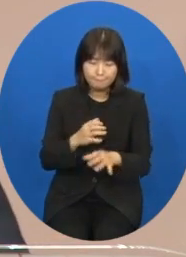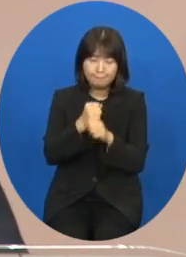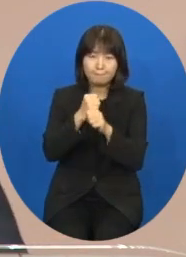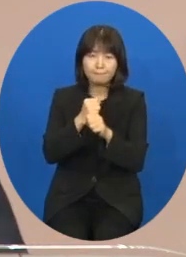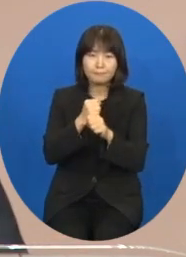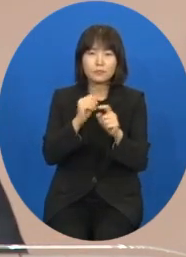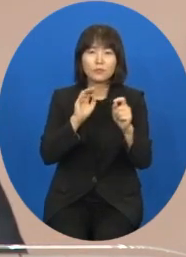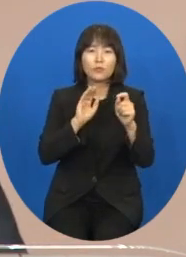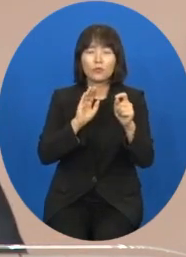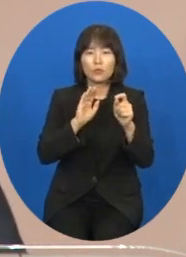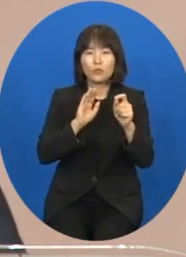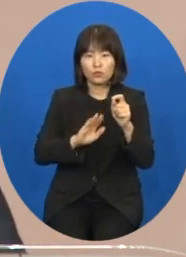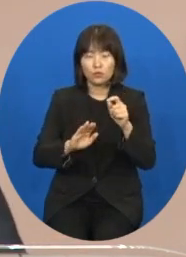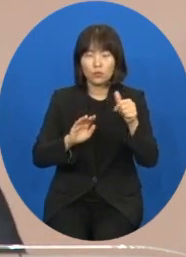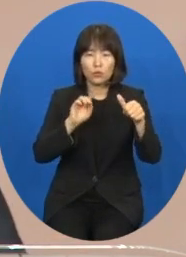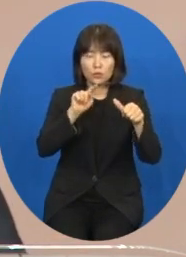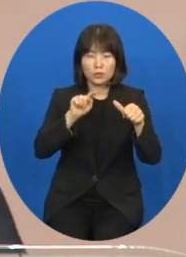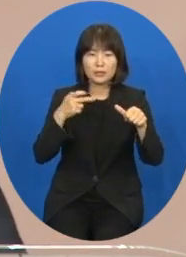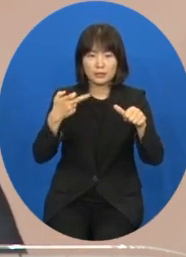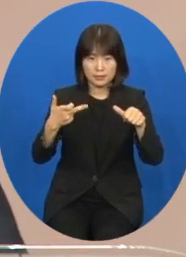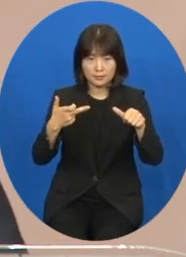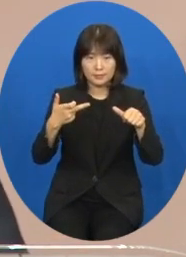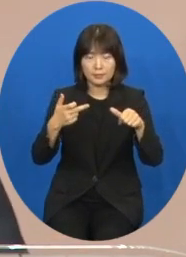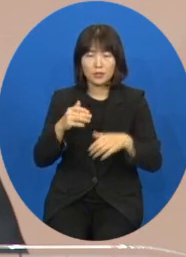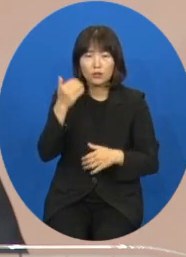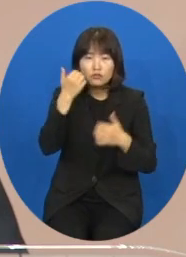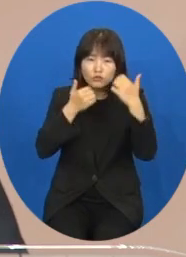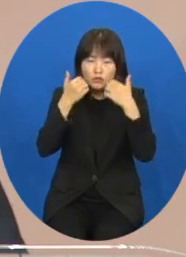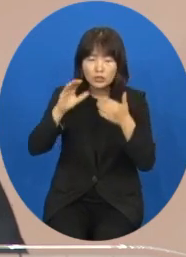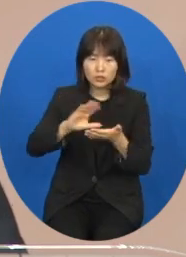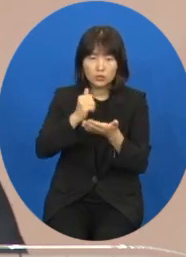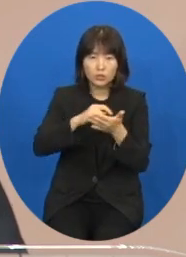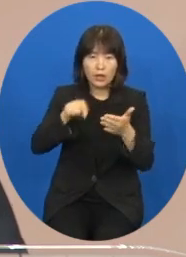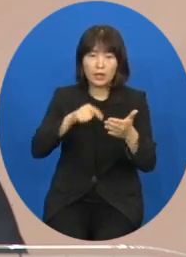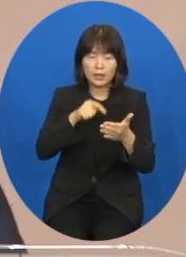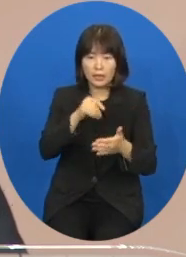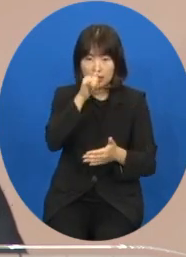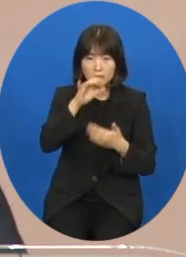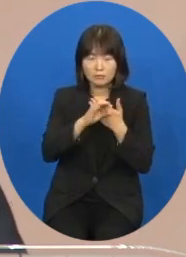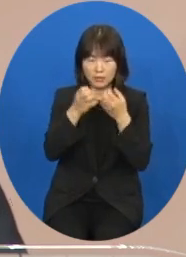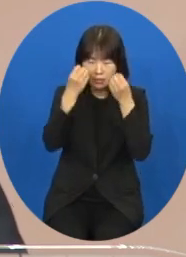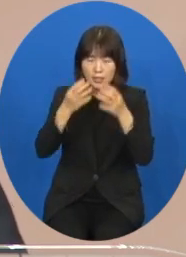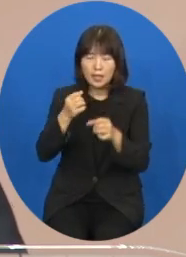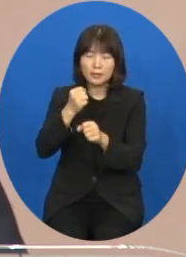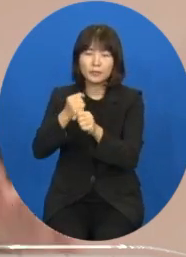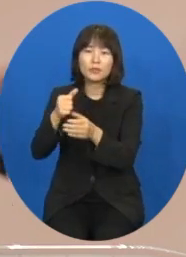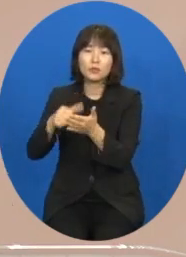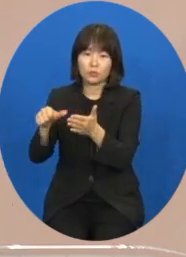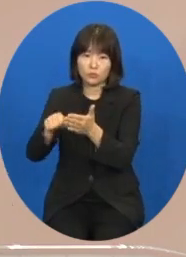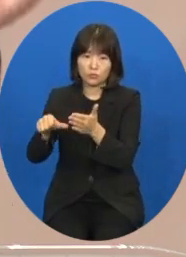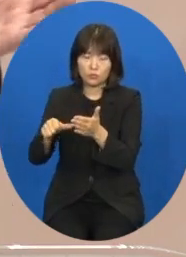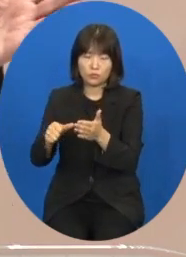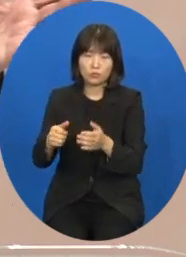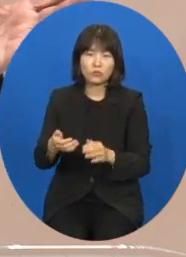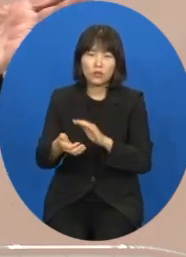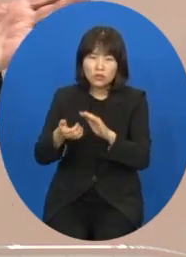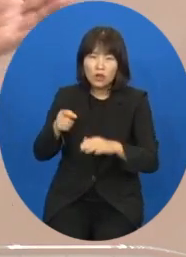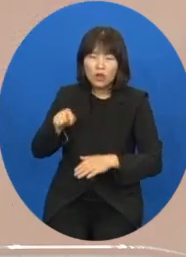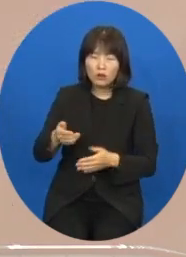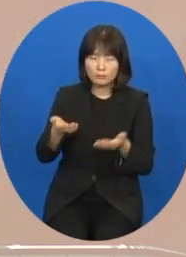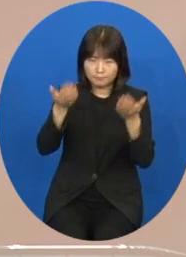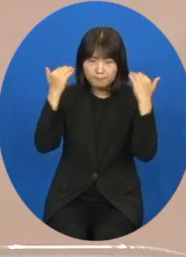5장 17절에는 이렇게 말씀합니다. 누구든지 그리스도 안에 있으면 새로운 피조물이라 이전 것은